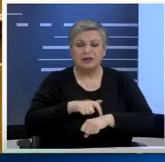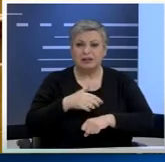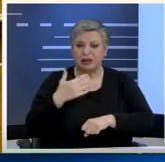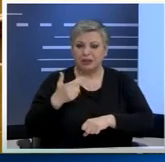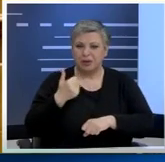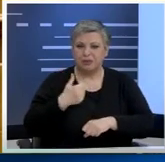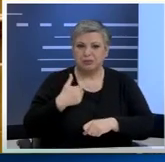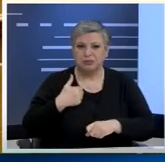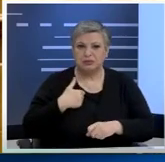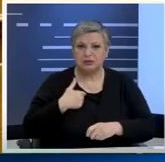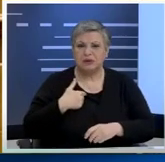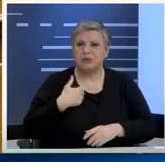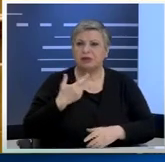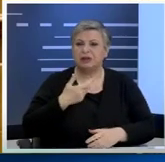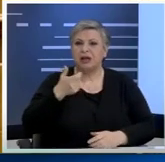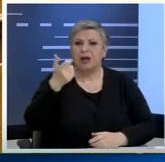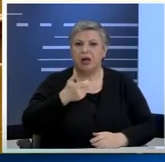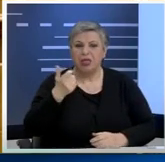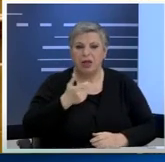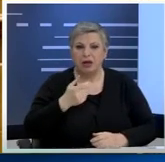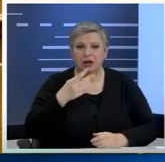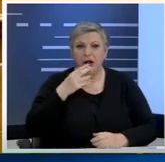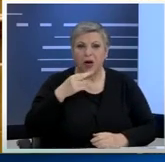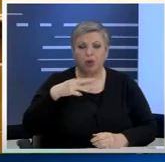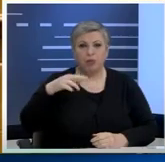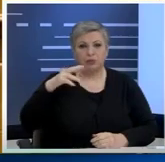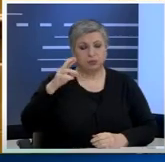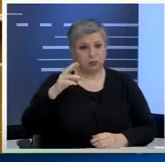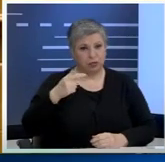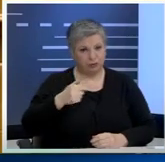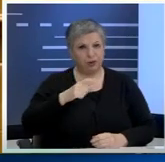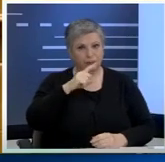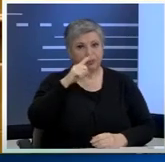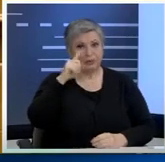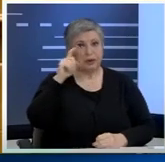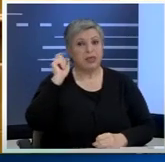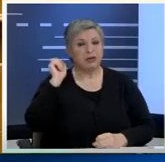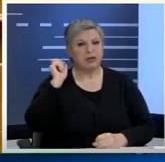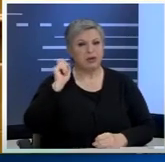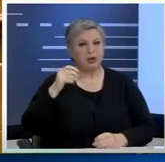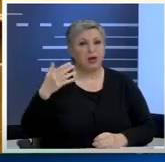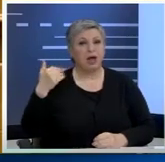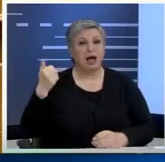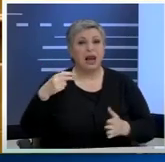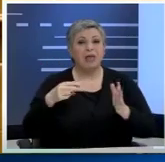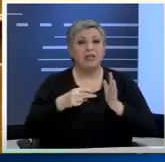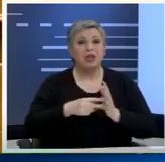τη χώρα εκτός αγορών. Αξίζει εδώ να δούμε το κόστος δανεισμού των χρόνων της ευημερίας